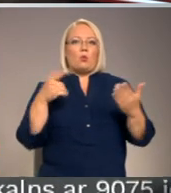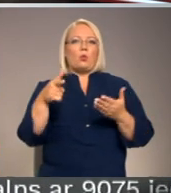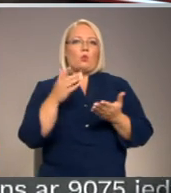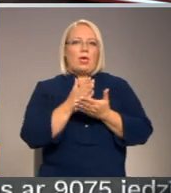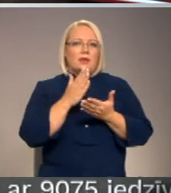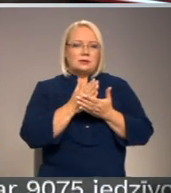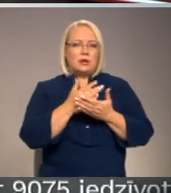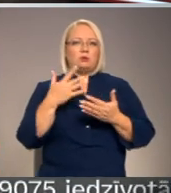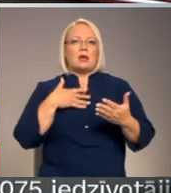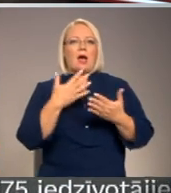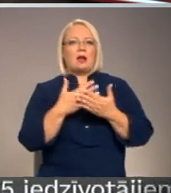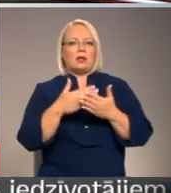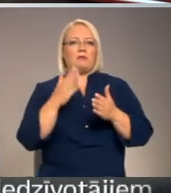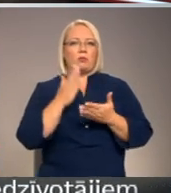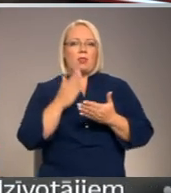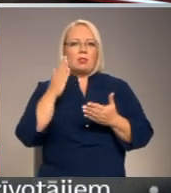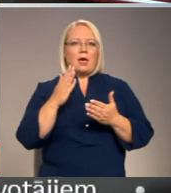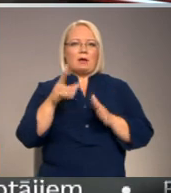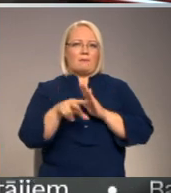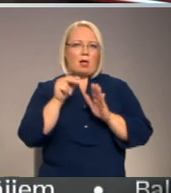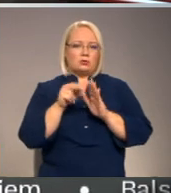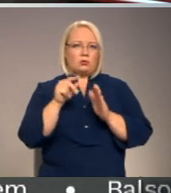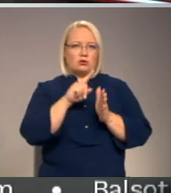cik aktīvi rit balsošana?